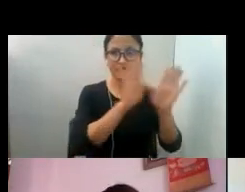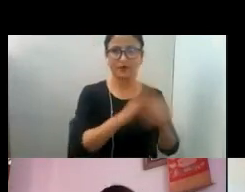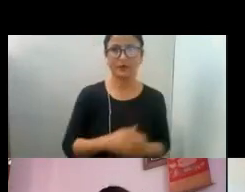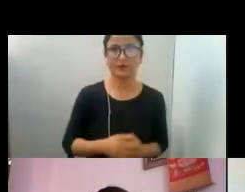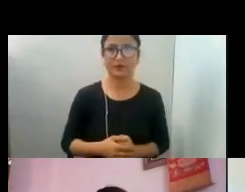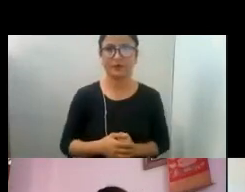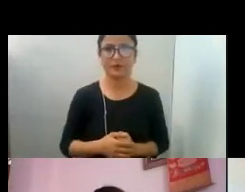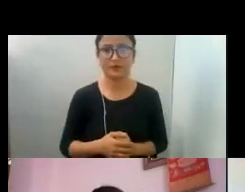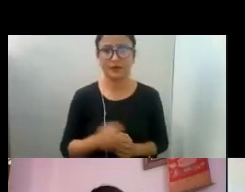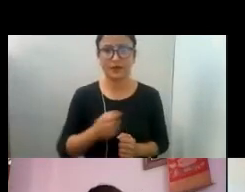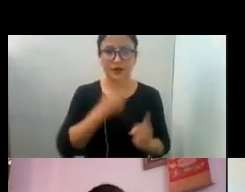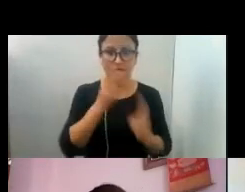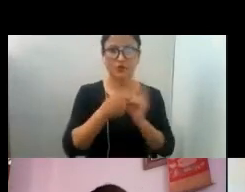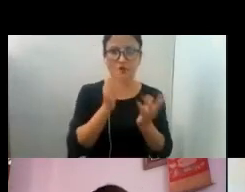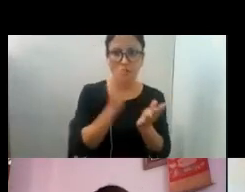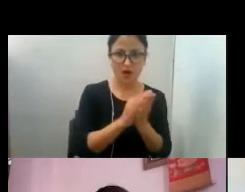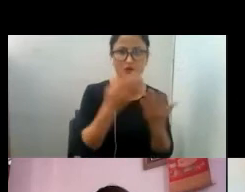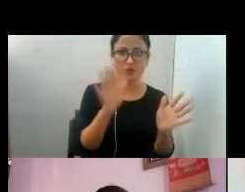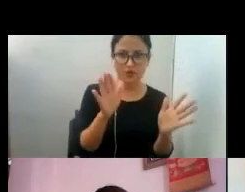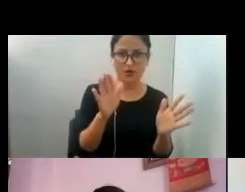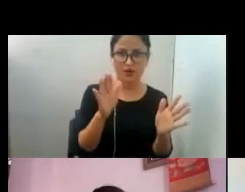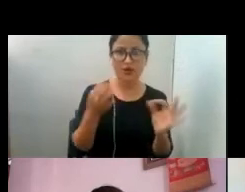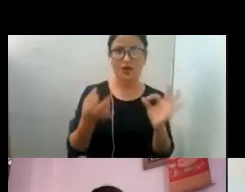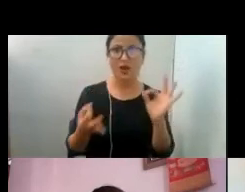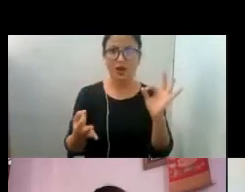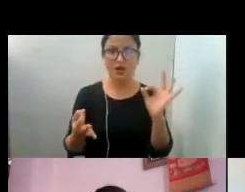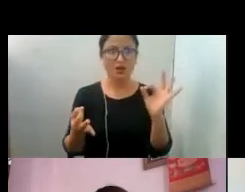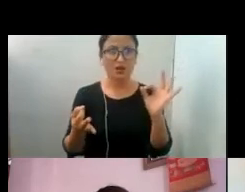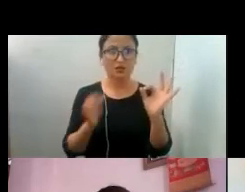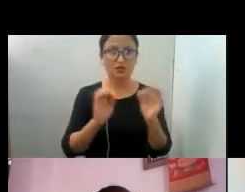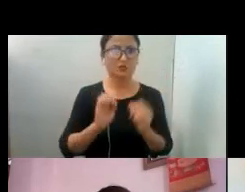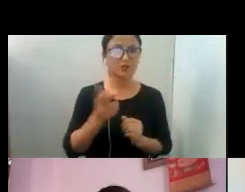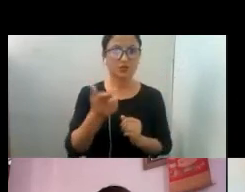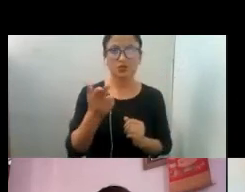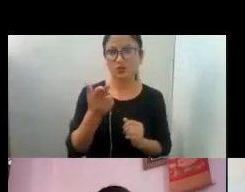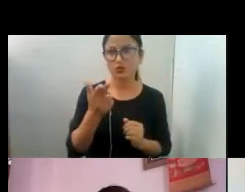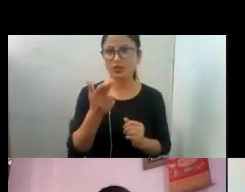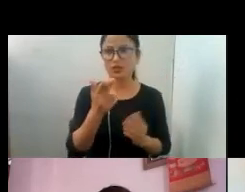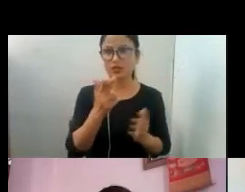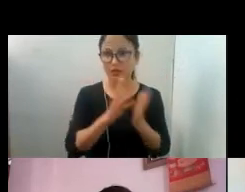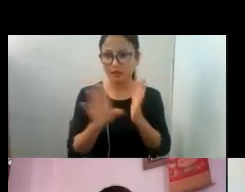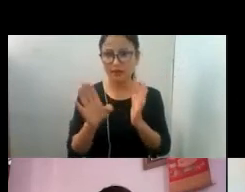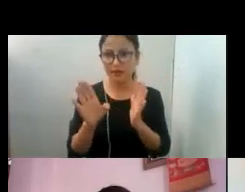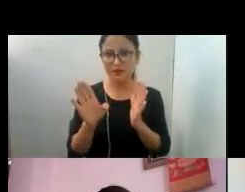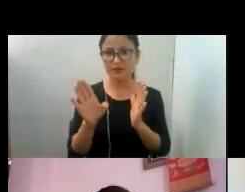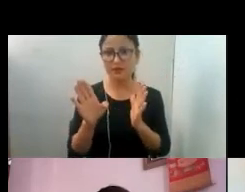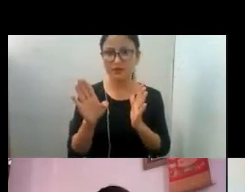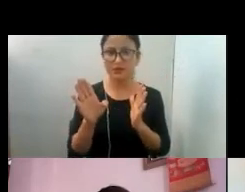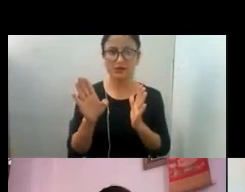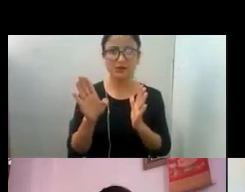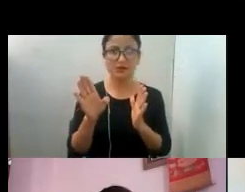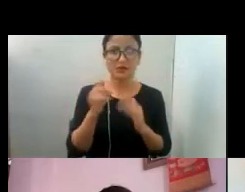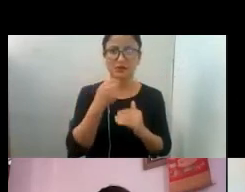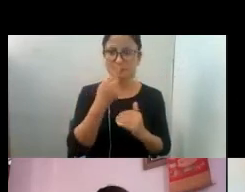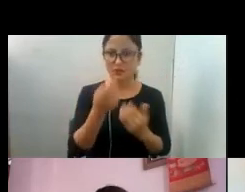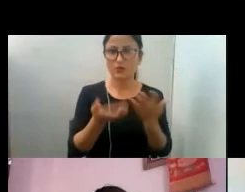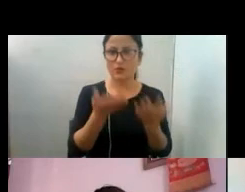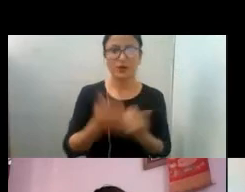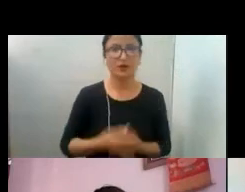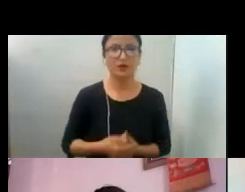तपाईँलाई होइन आफ्नो कुराहरू राख्नु. लक्ष्मीजी अब सिन्धुलीबाट एकजना लिउँ, हामी दुवैजनाको लिन गाह्रो हुन्छ होला.